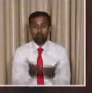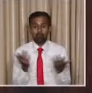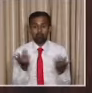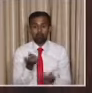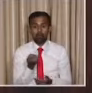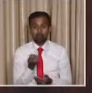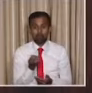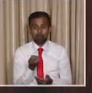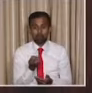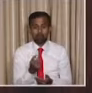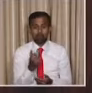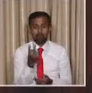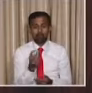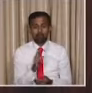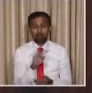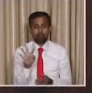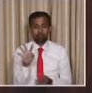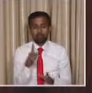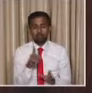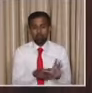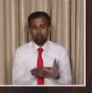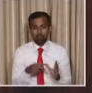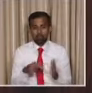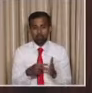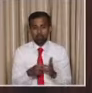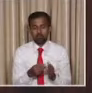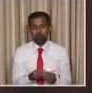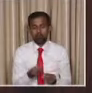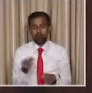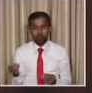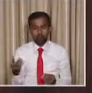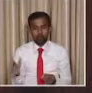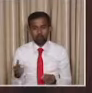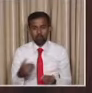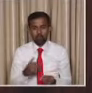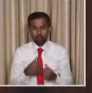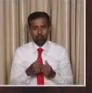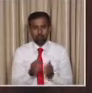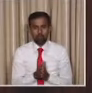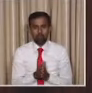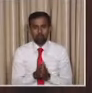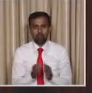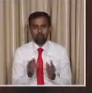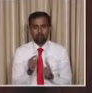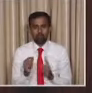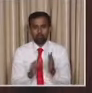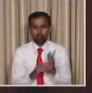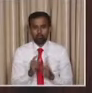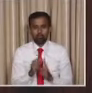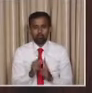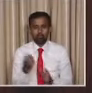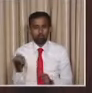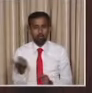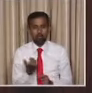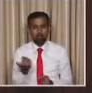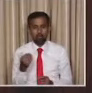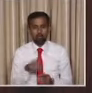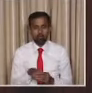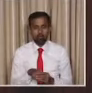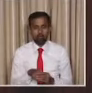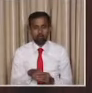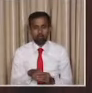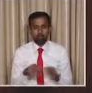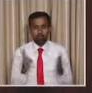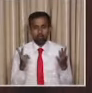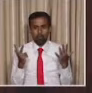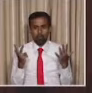මුදලක් 2024 අයවැය ලේකණෙන් ඉදිරිපත් කරලා තිනවා. මේක අපි වාගේ පුංචි මන්ත්‍රීවරුන්ට අලුතෙන් ආපු මේ සභාවේම 80ක්